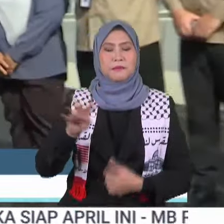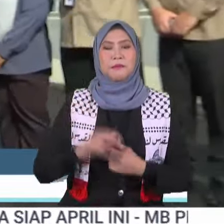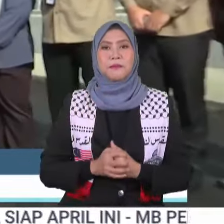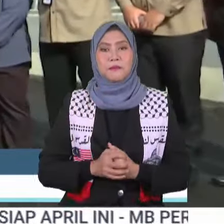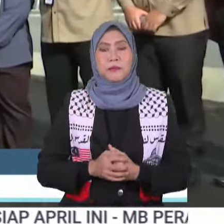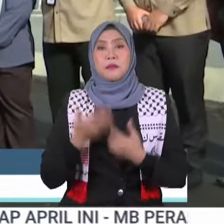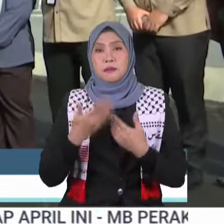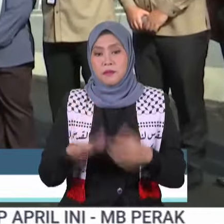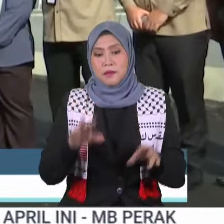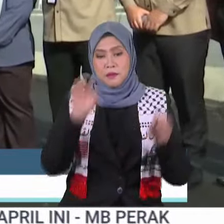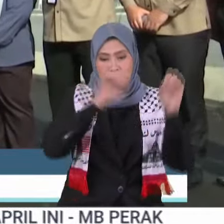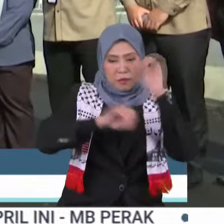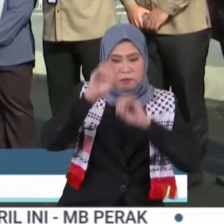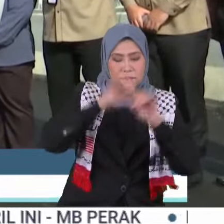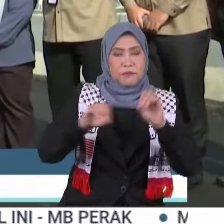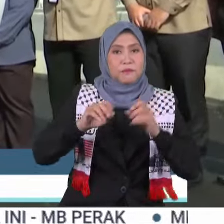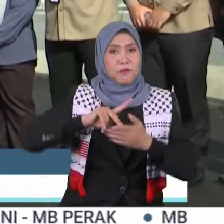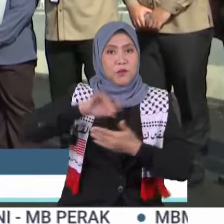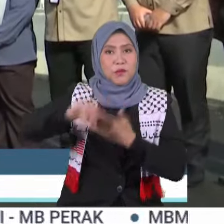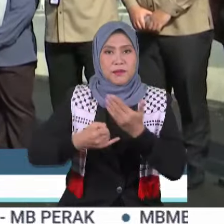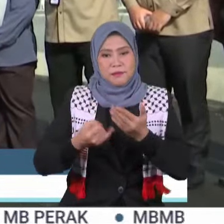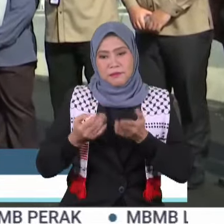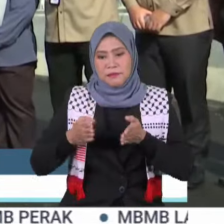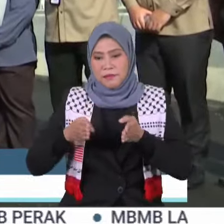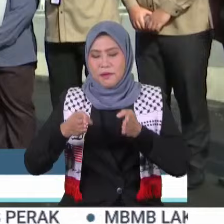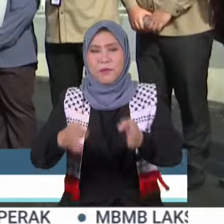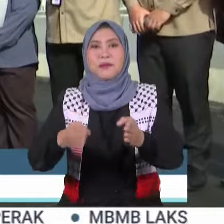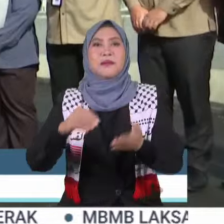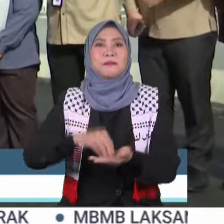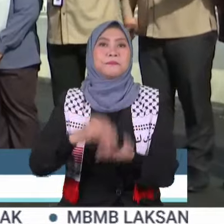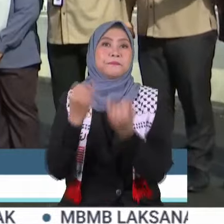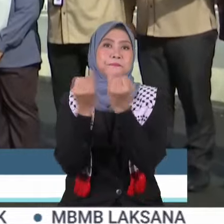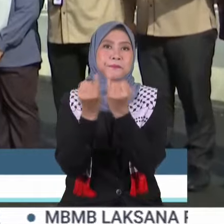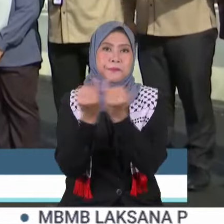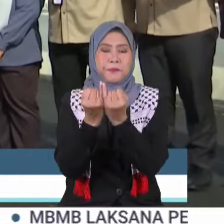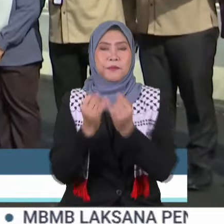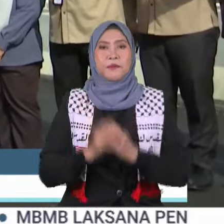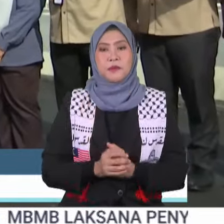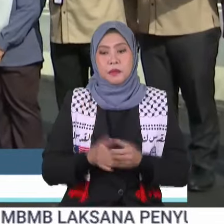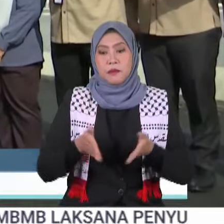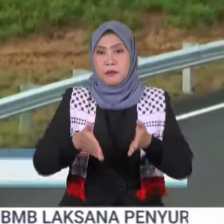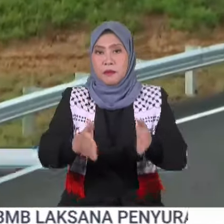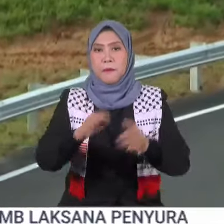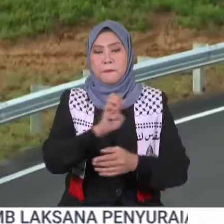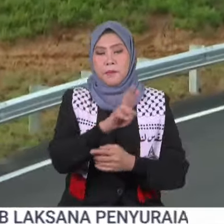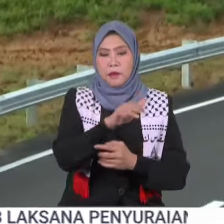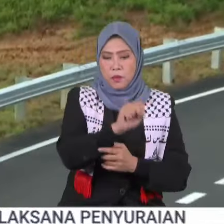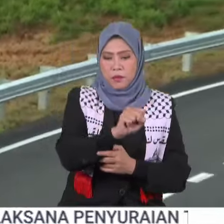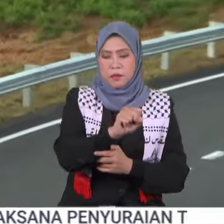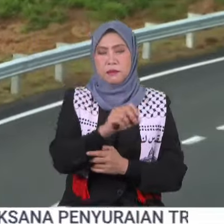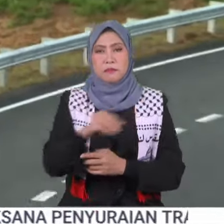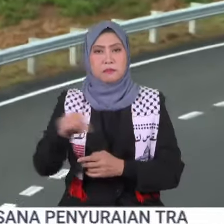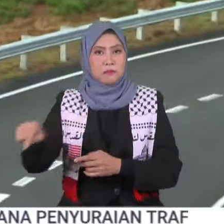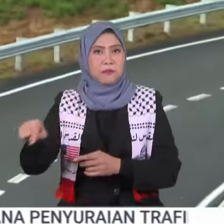selepas meninjau pelaksanaan projek lebuh raya itu di Tol Cangkat Jering, Taiping, Perak. Laluan menghubungkan beruas Taiping Selatan